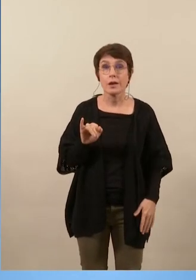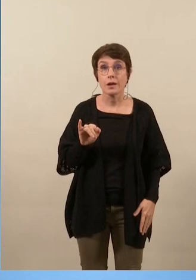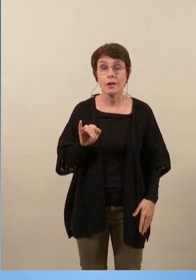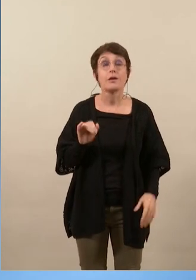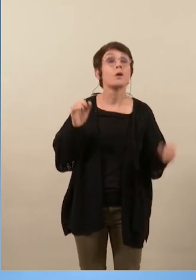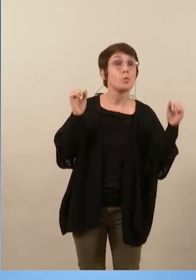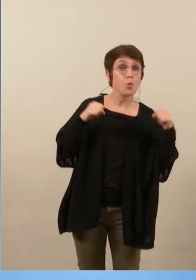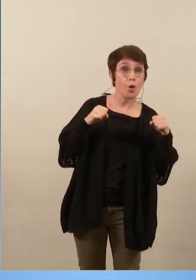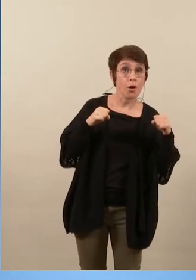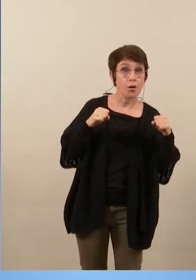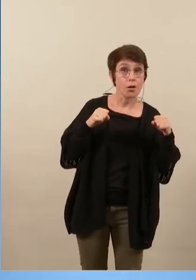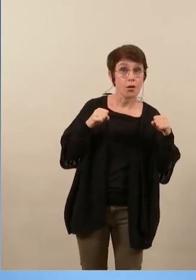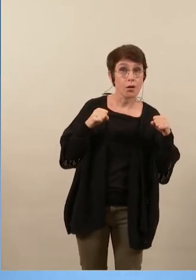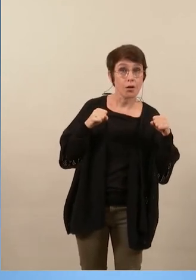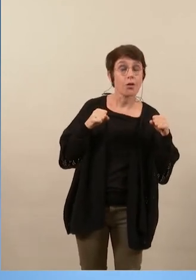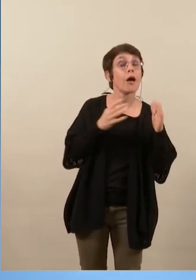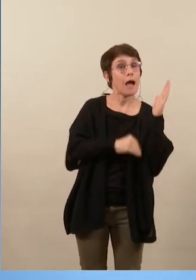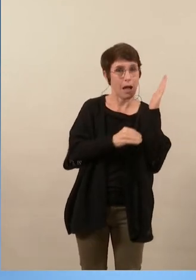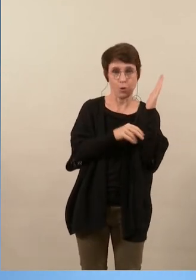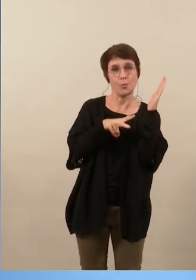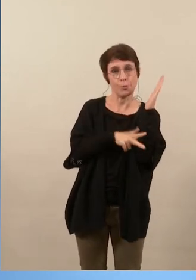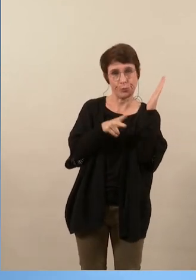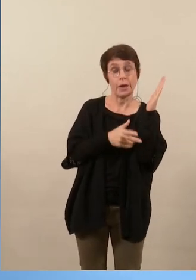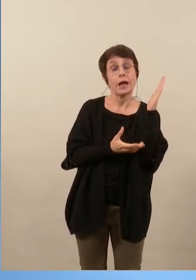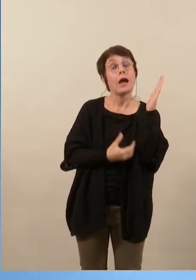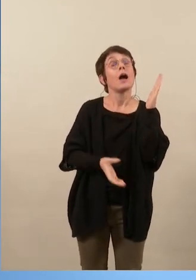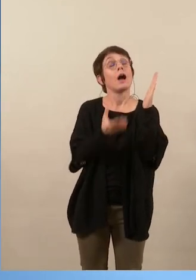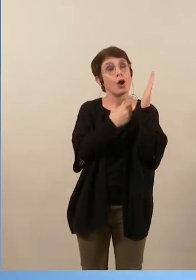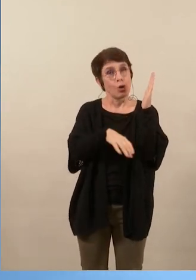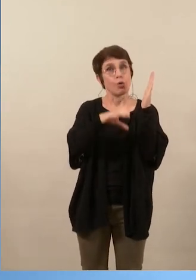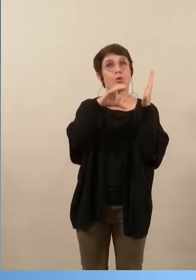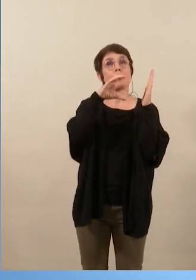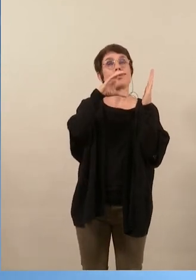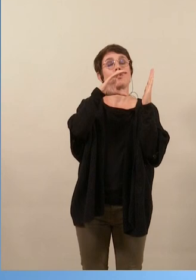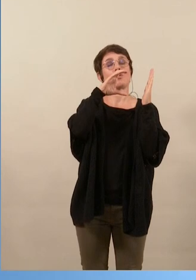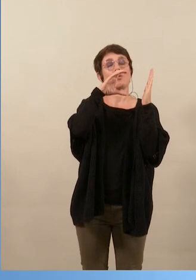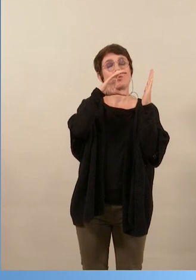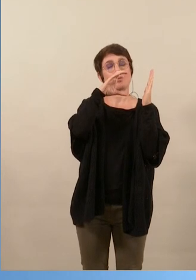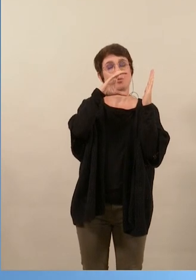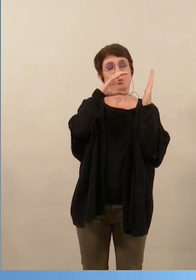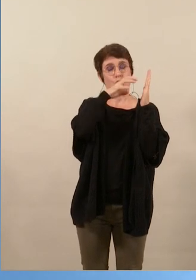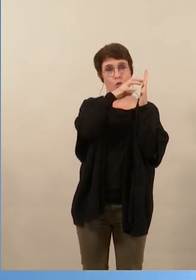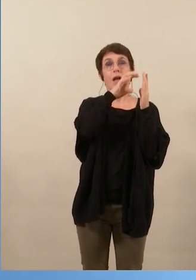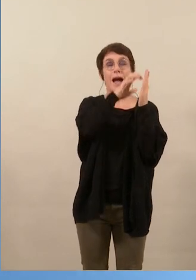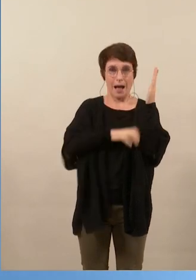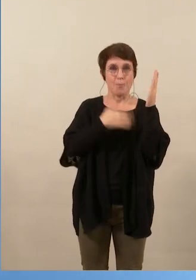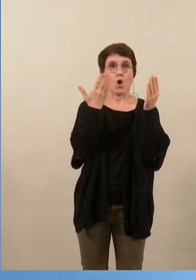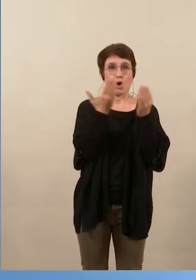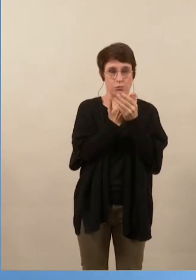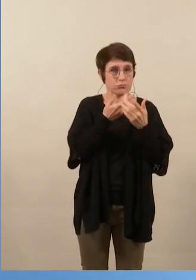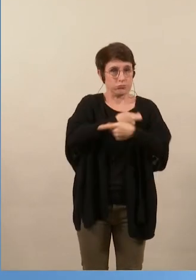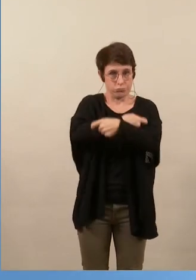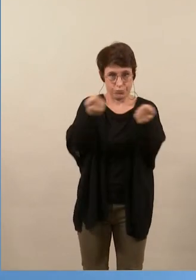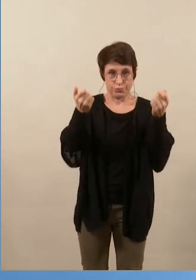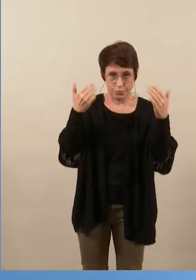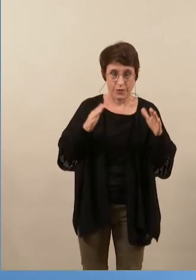qui vote pour donc l'amendement est adopté et et donc ensuite on prend acte que ce rapport a bien été présenté qui ne